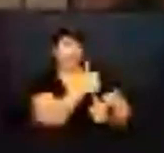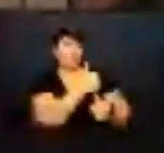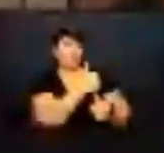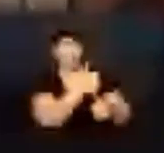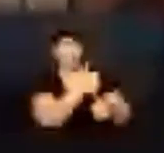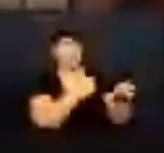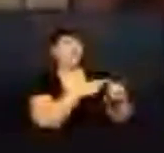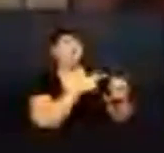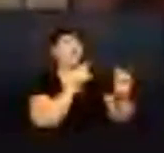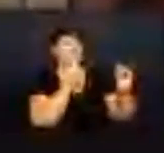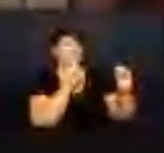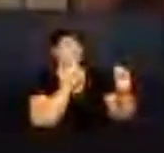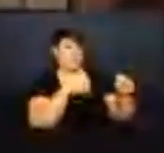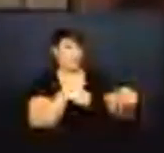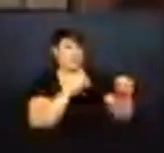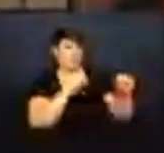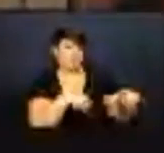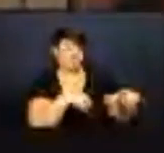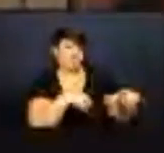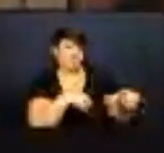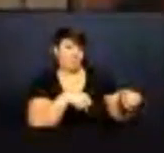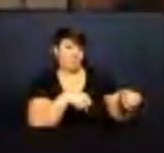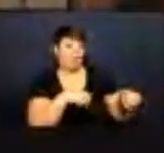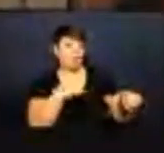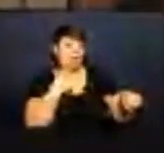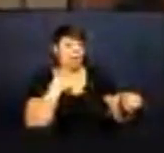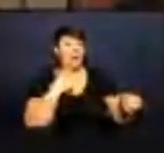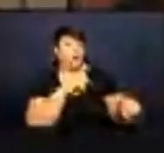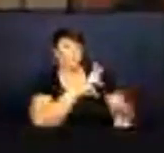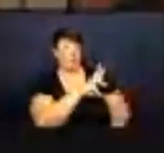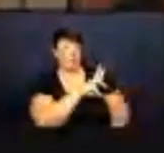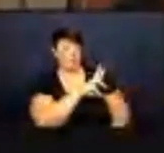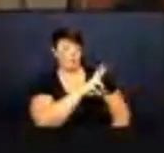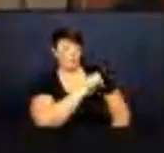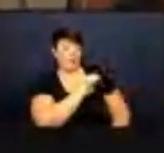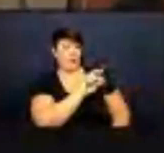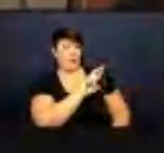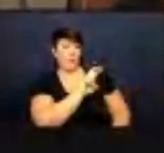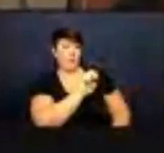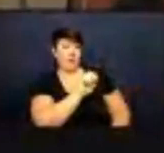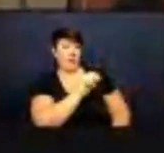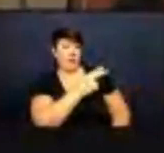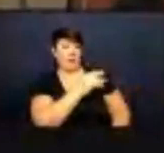ambayo ina wahudumu au wafanyakazi.